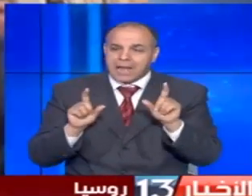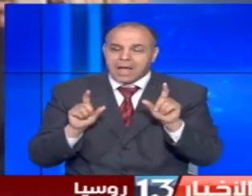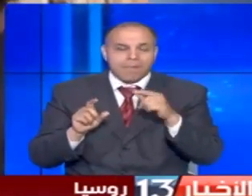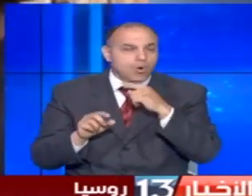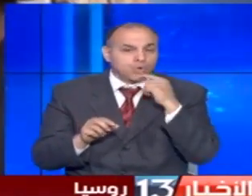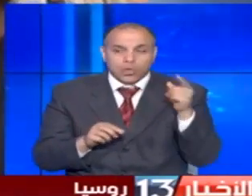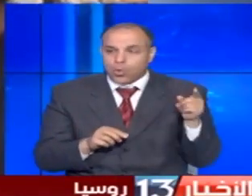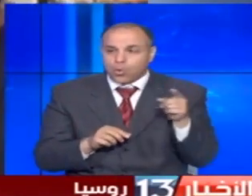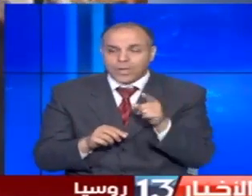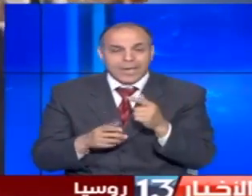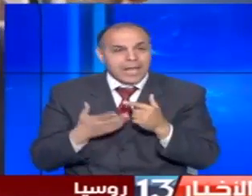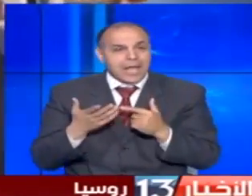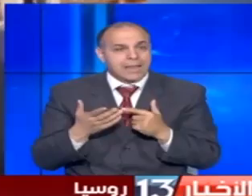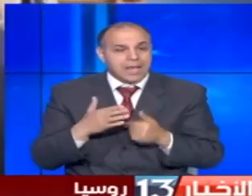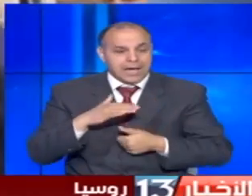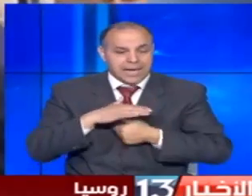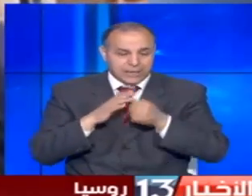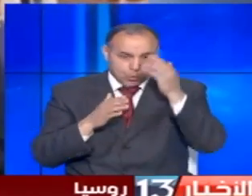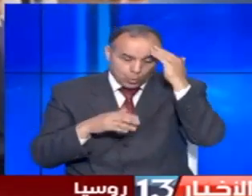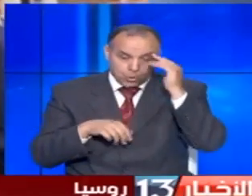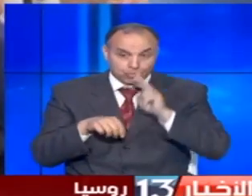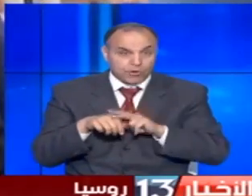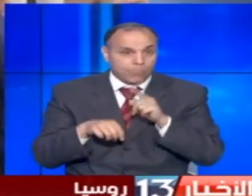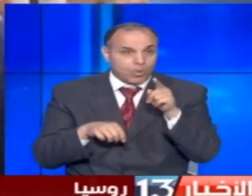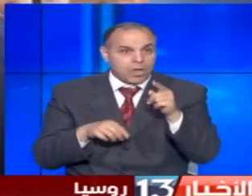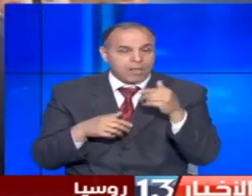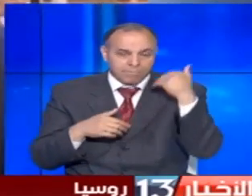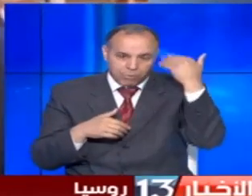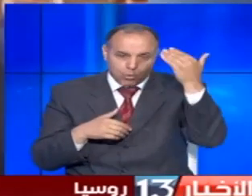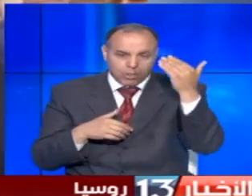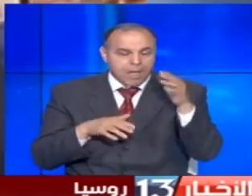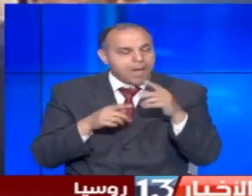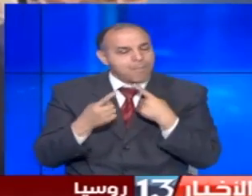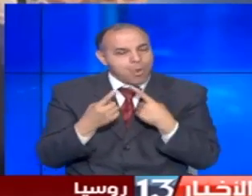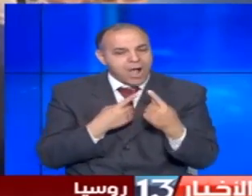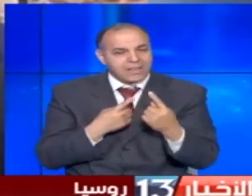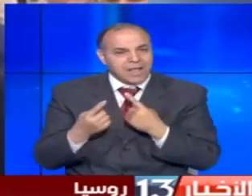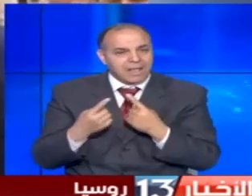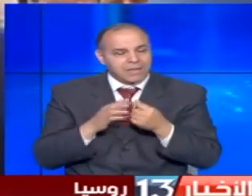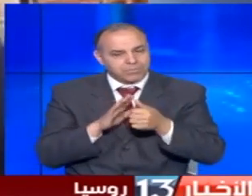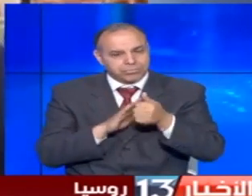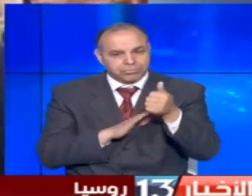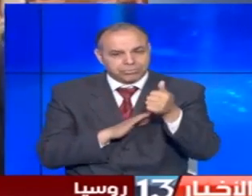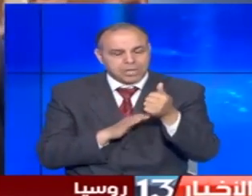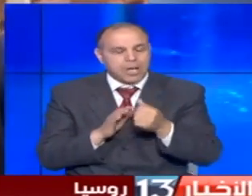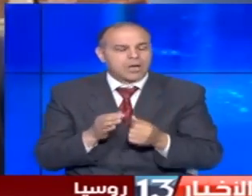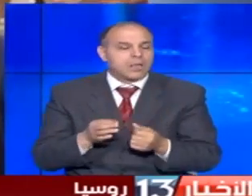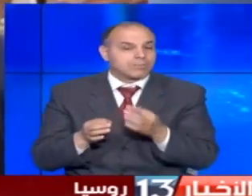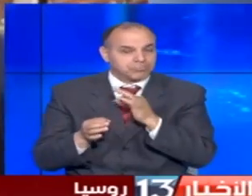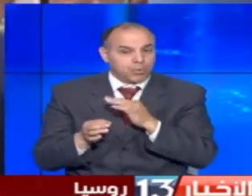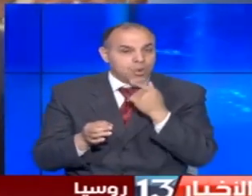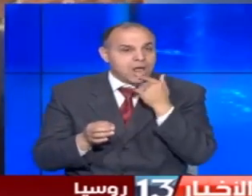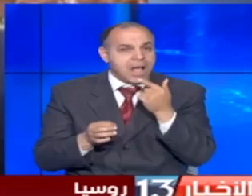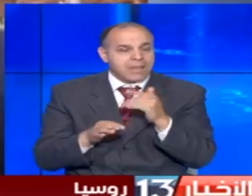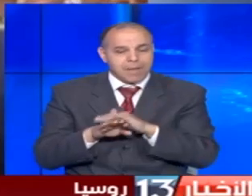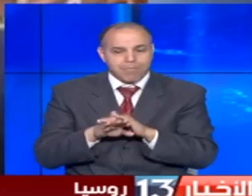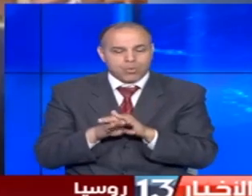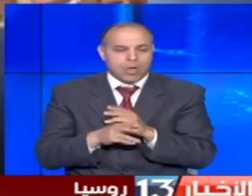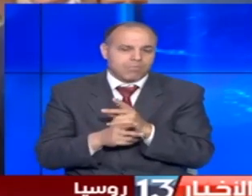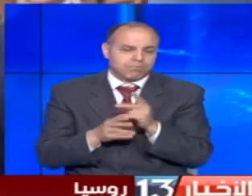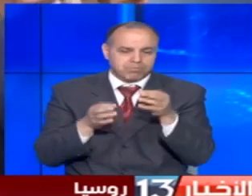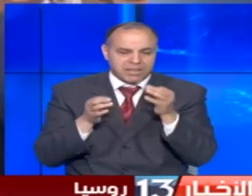روسيه عبر الزعيم الكوري الشمالي عن امله في اجراء محادثات ناجحه ومفيده بشان قضايا